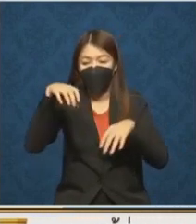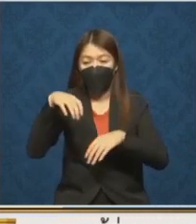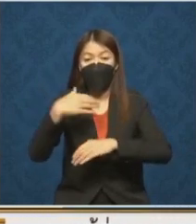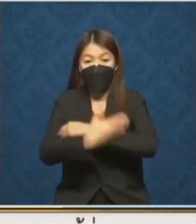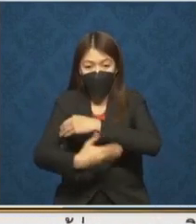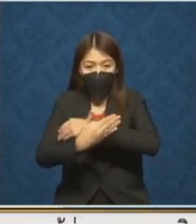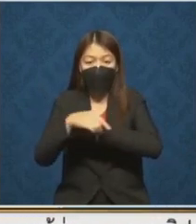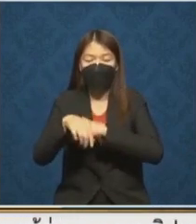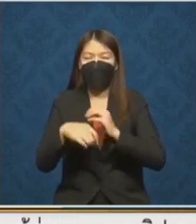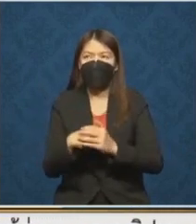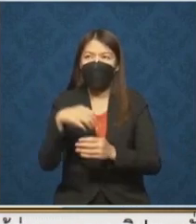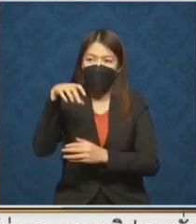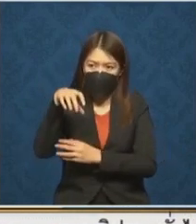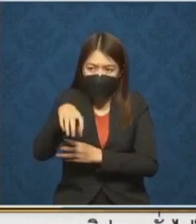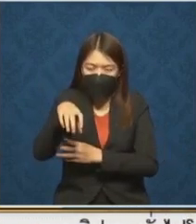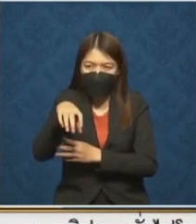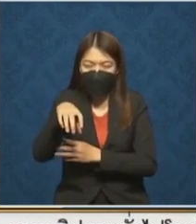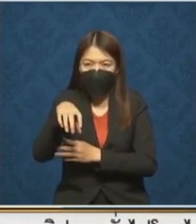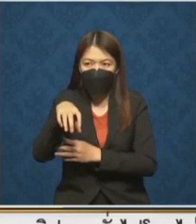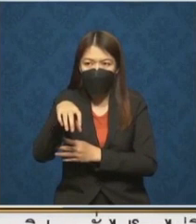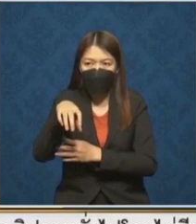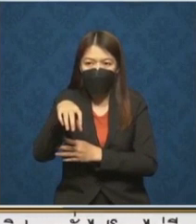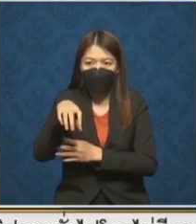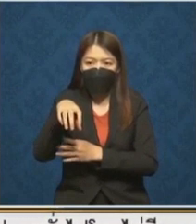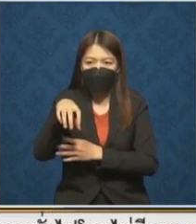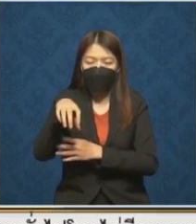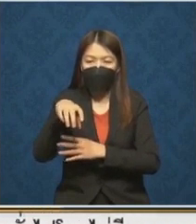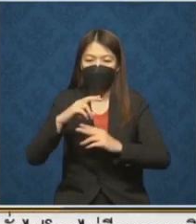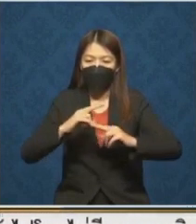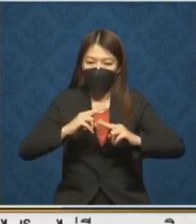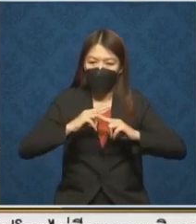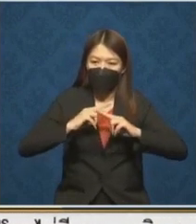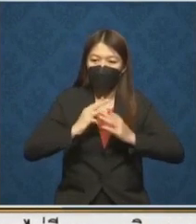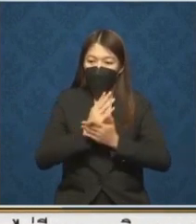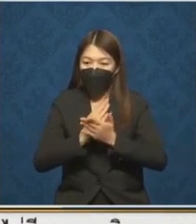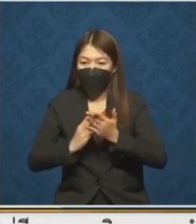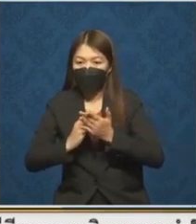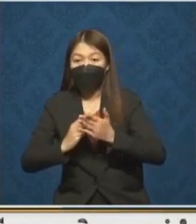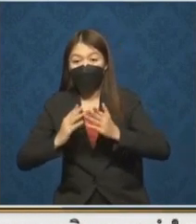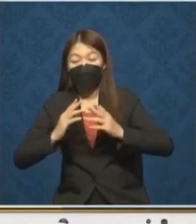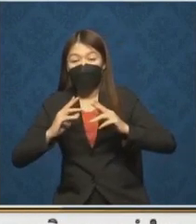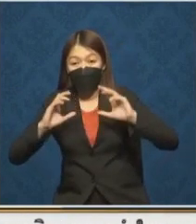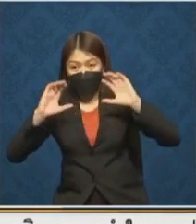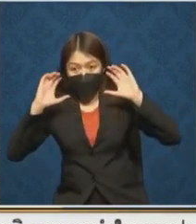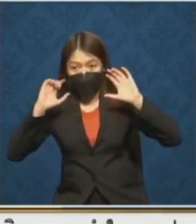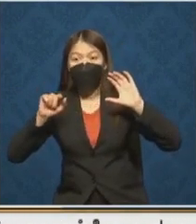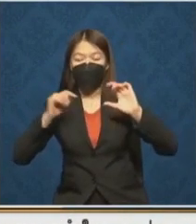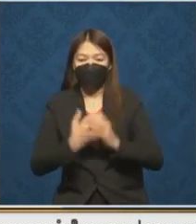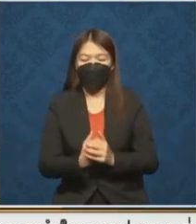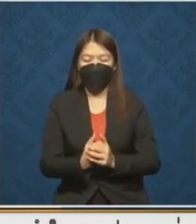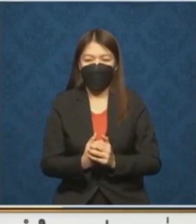เช่นหน่วยงานที่เป็นรัฐวศฐกฤต์อยู่อก แต่เราจะพบว่า